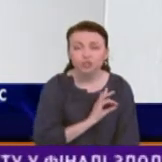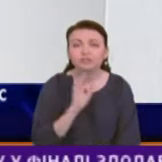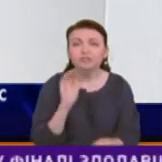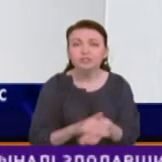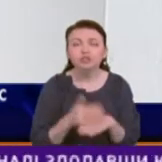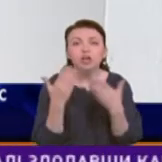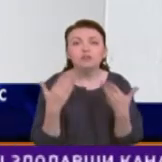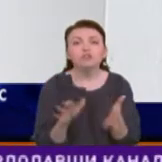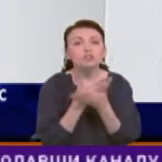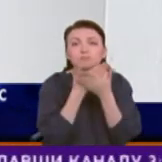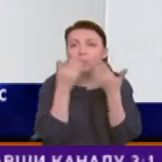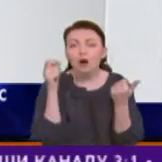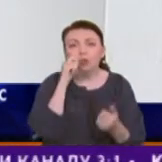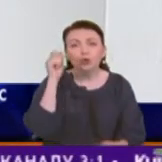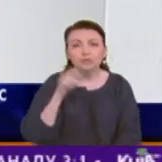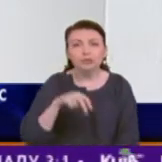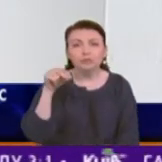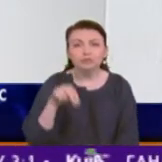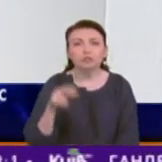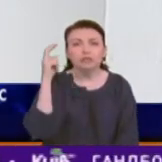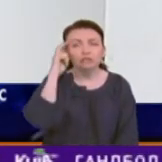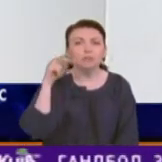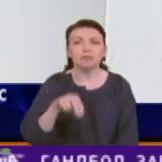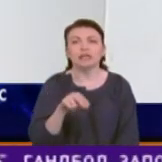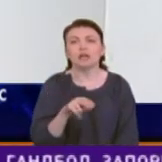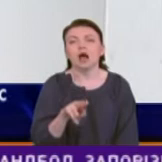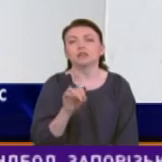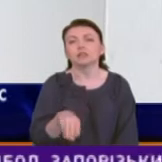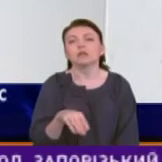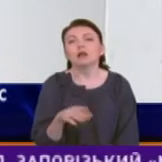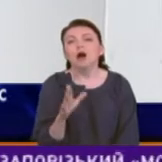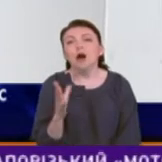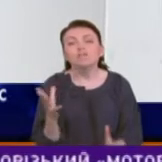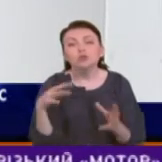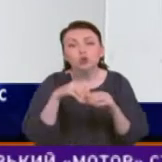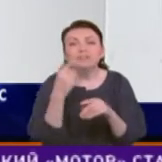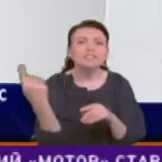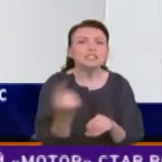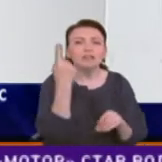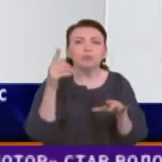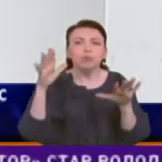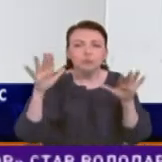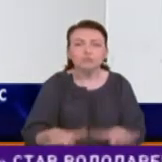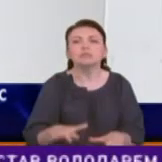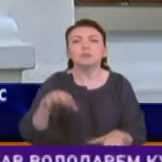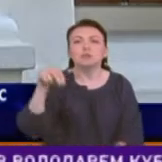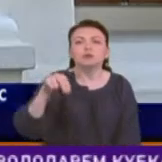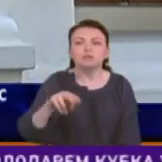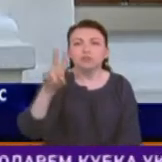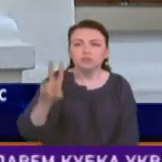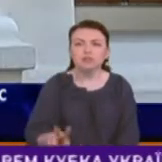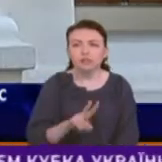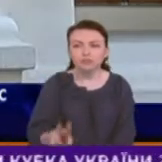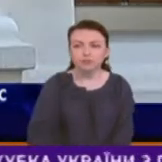вже немає Української православної церкви Київського патріархату, а Київський патріархат ліг в основу єдиної помісної православної церкви.